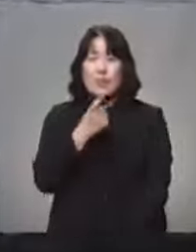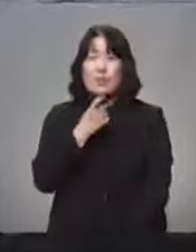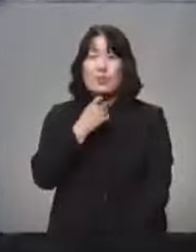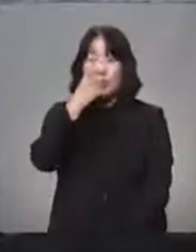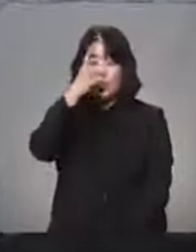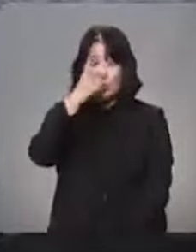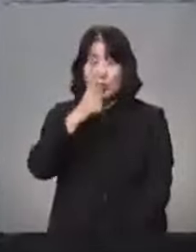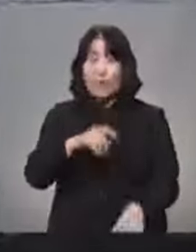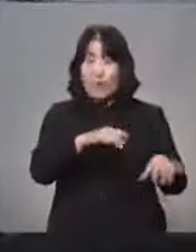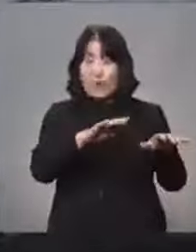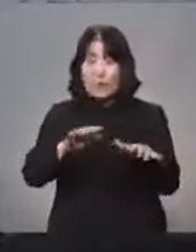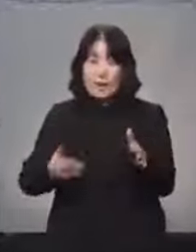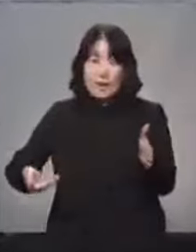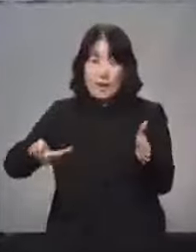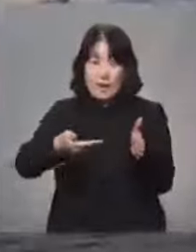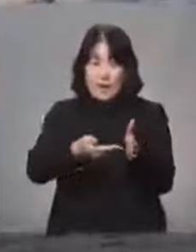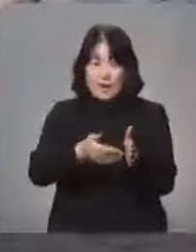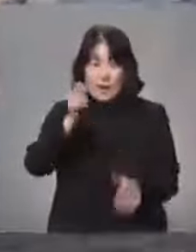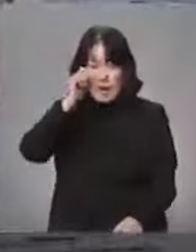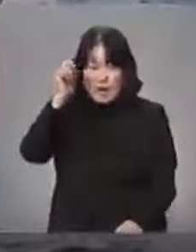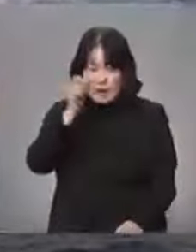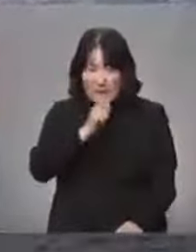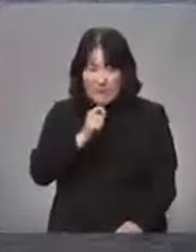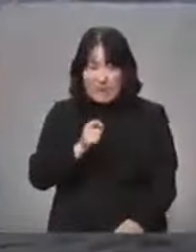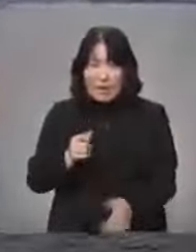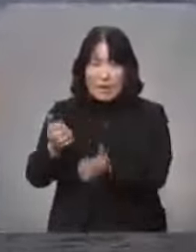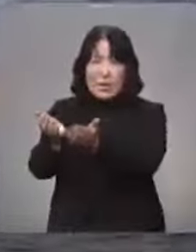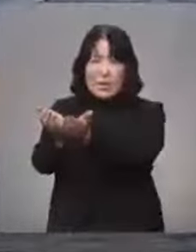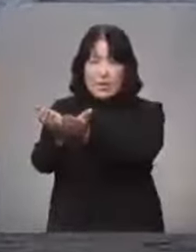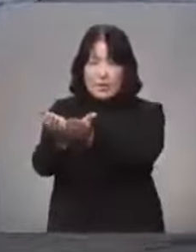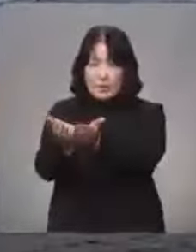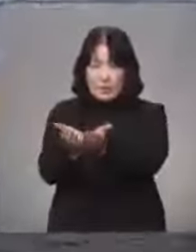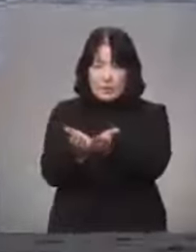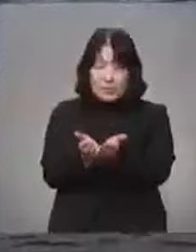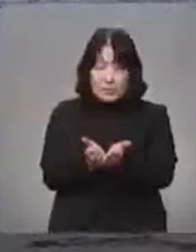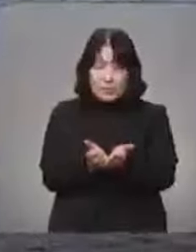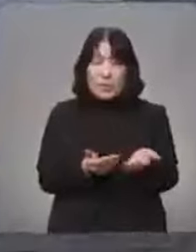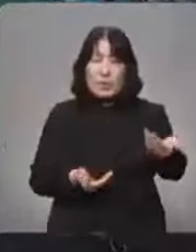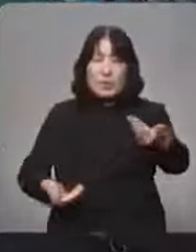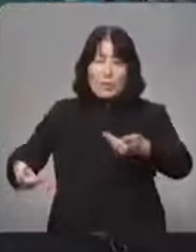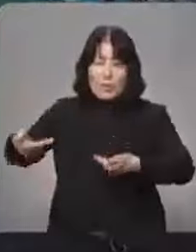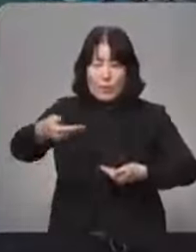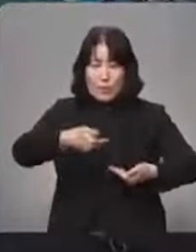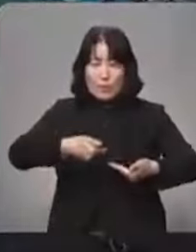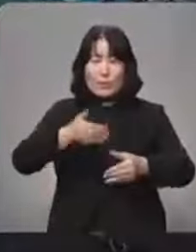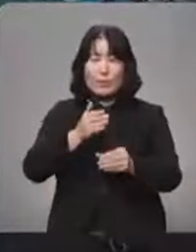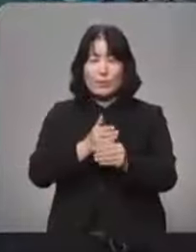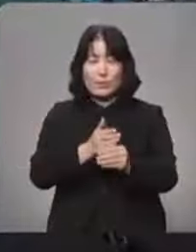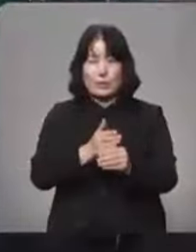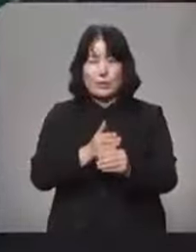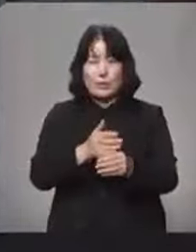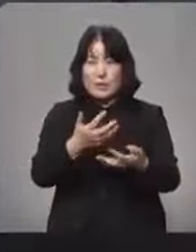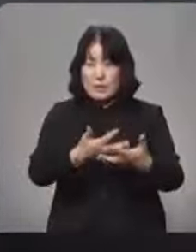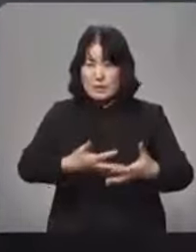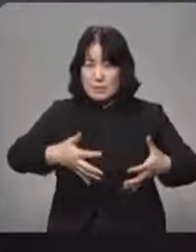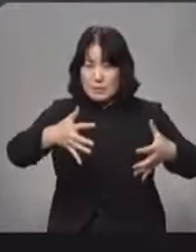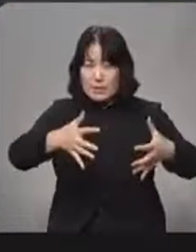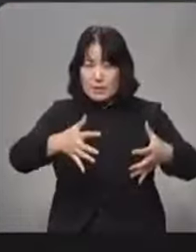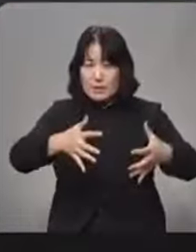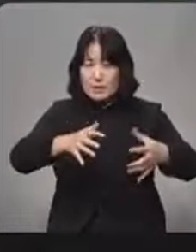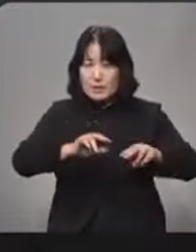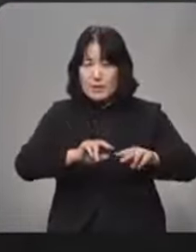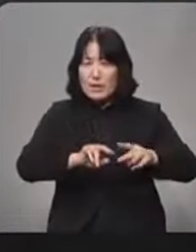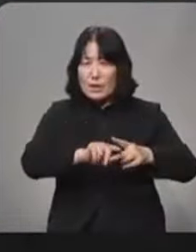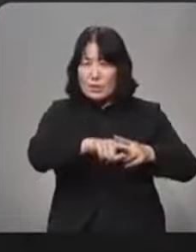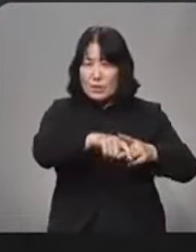속초의 한 항구입니다. 이른 아침 조업을 마친 어선들이 속속 항구로 들어옵니다. 그물에서 도루묵을